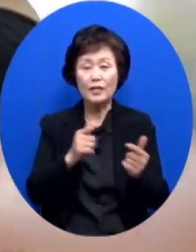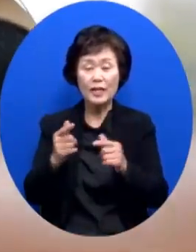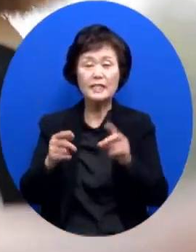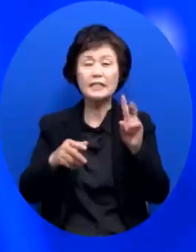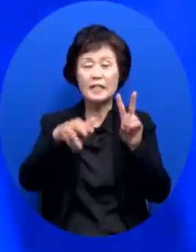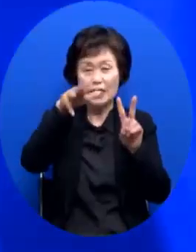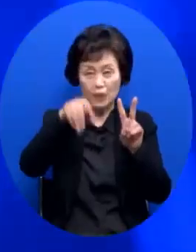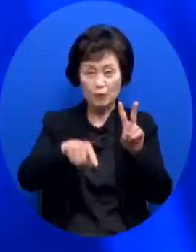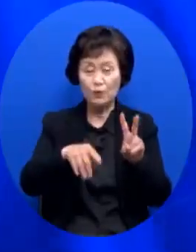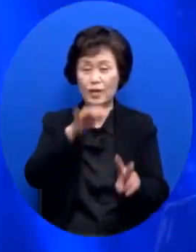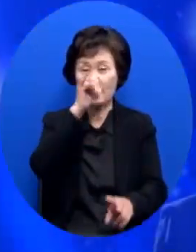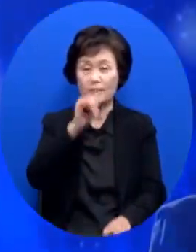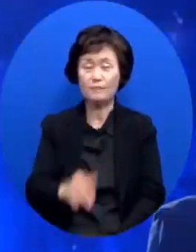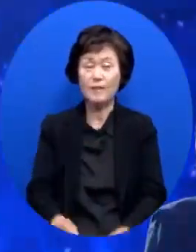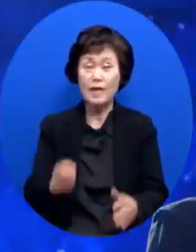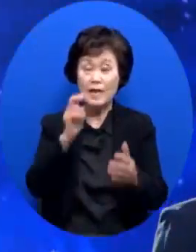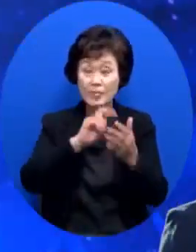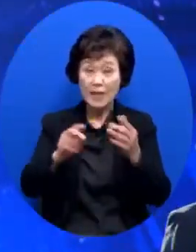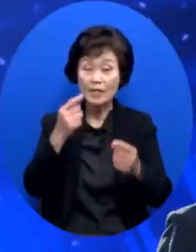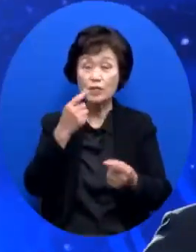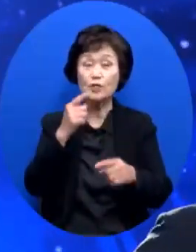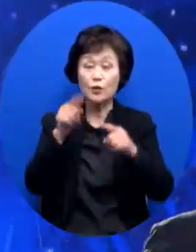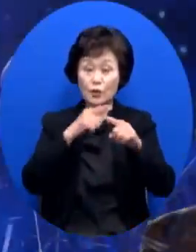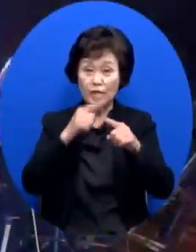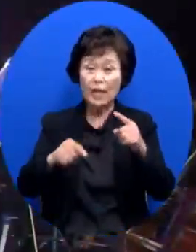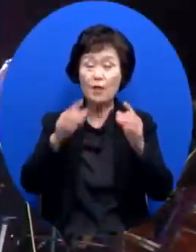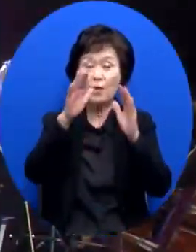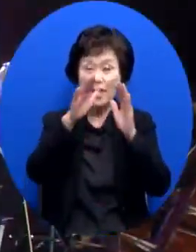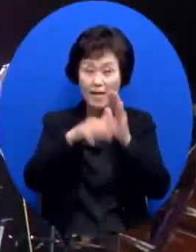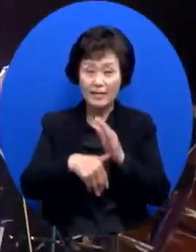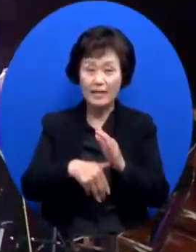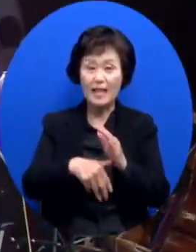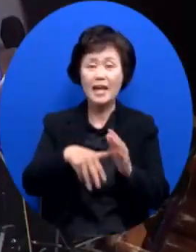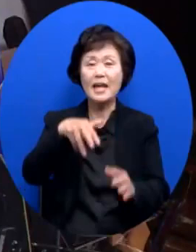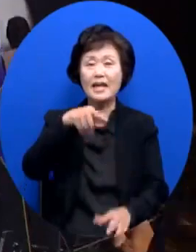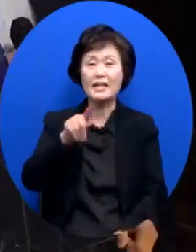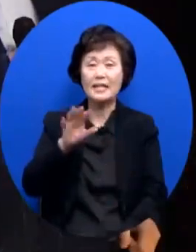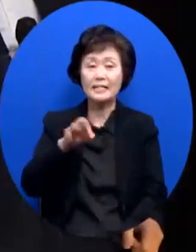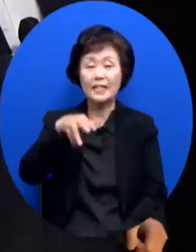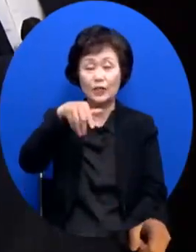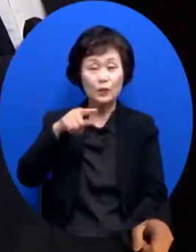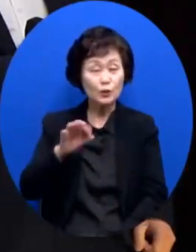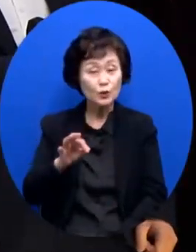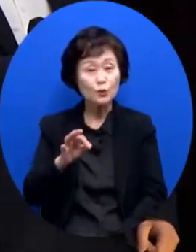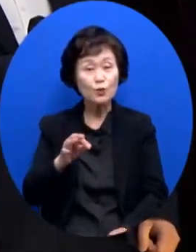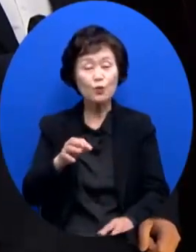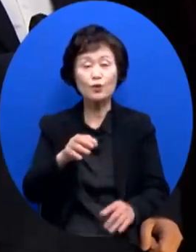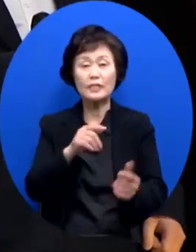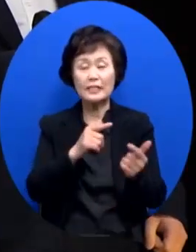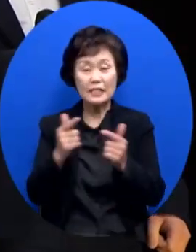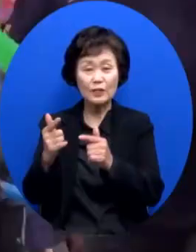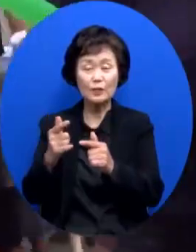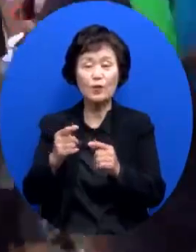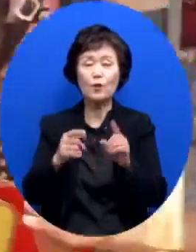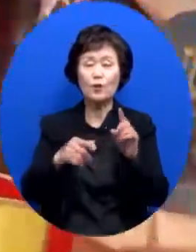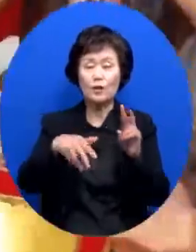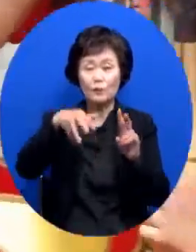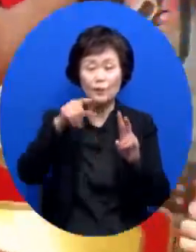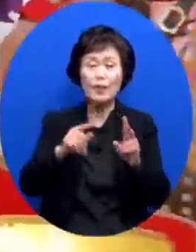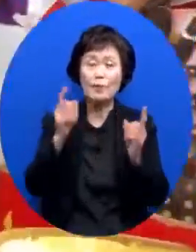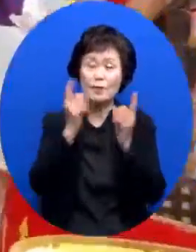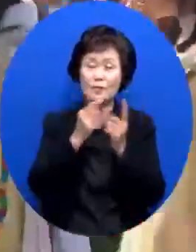마련됐습니다. 찬송가 경연대회 장철준과 프라이하이트의 무대도 1부에서 만날 수 있습니다.